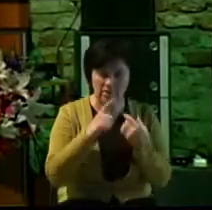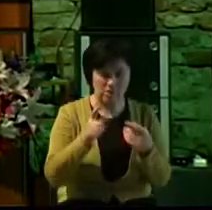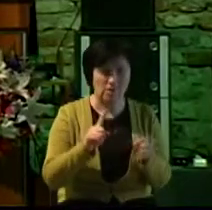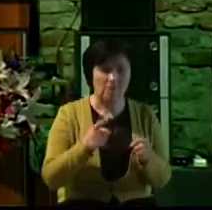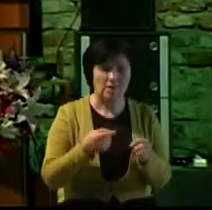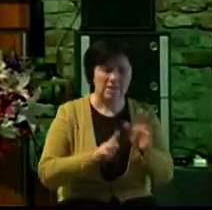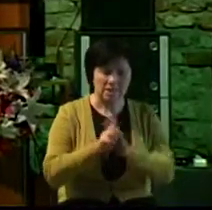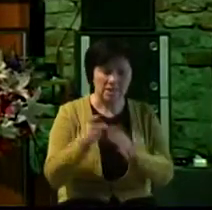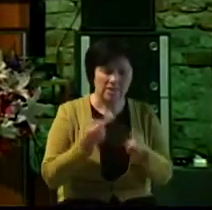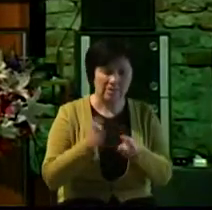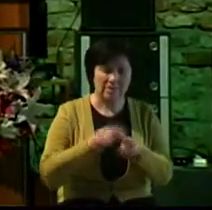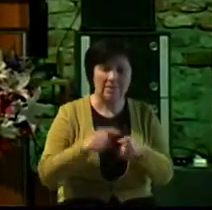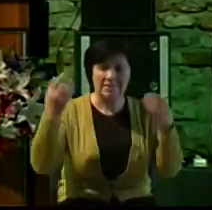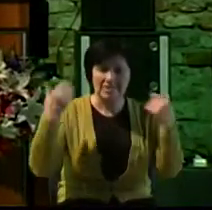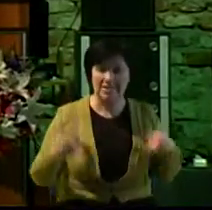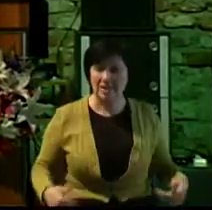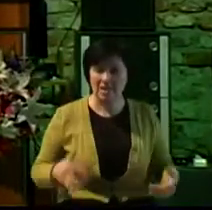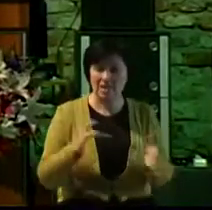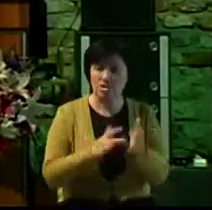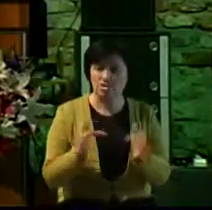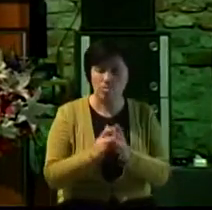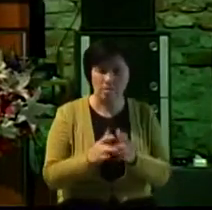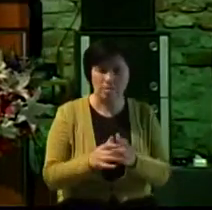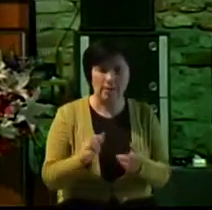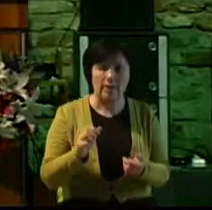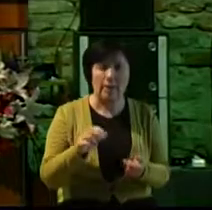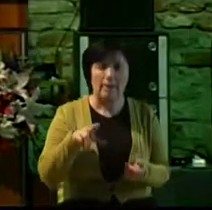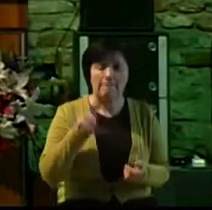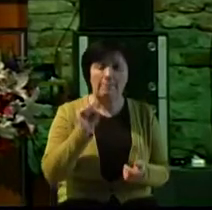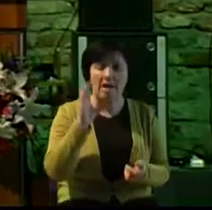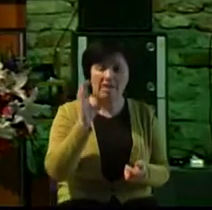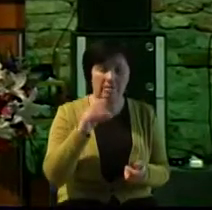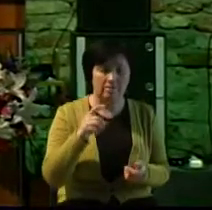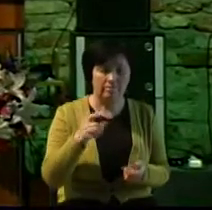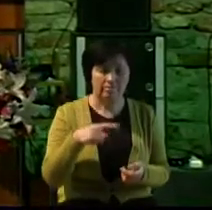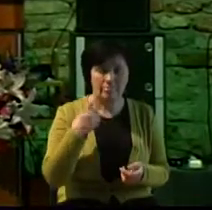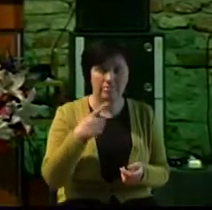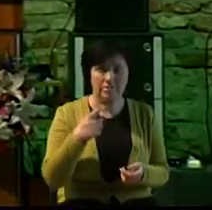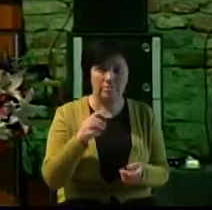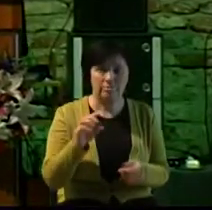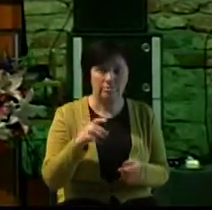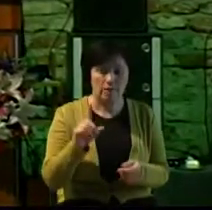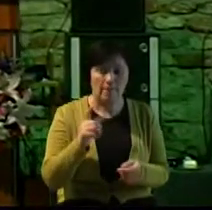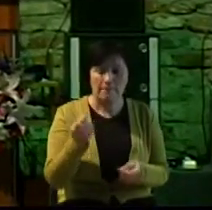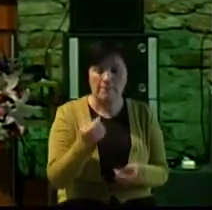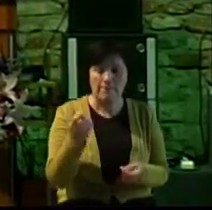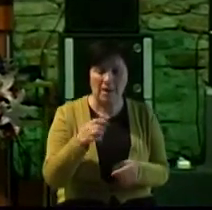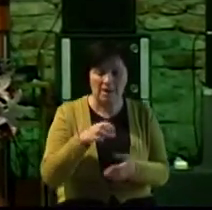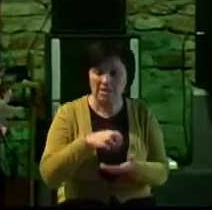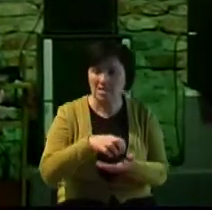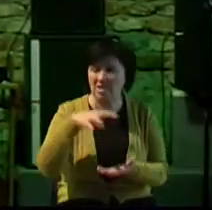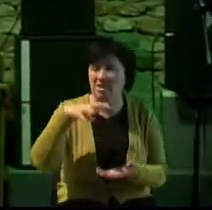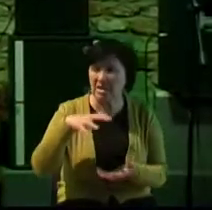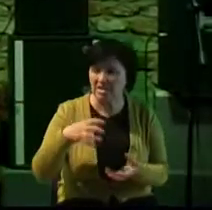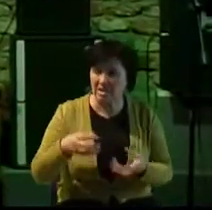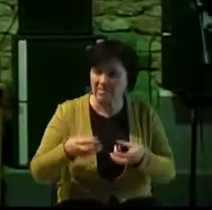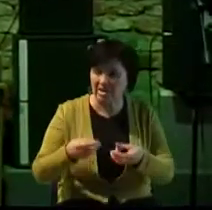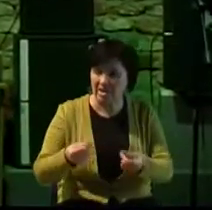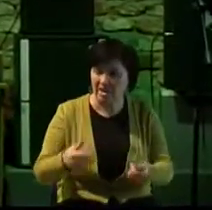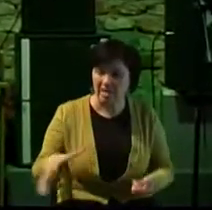тело Иисуса Христа, то апостол Павел пишет, что малая закваска влияет на всех. Или